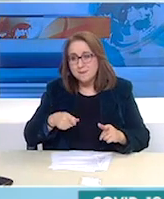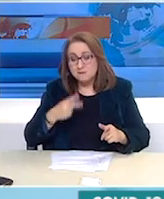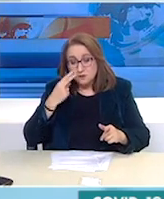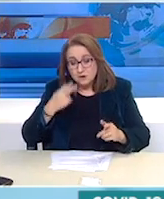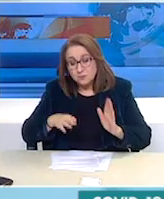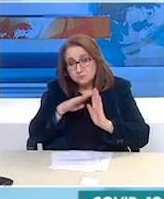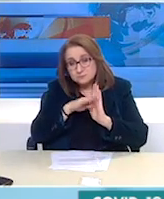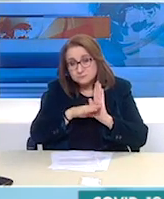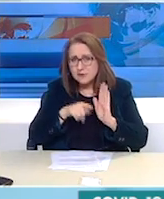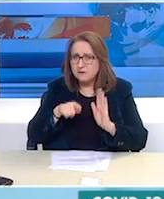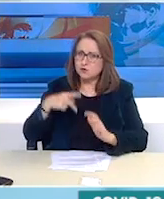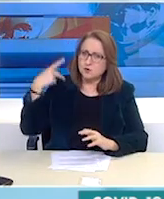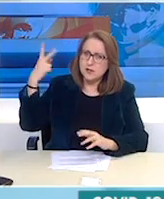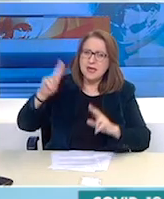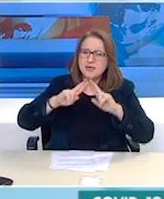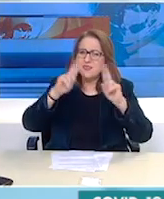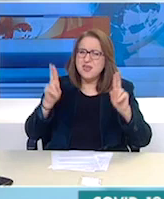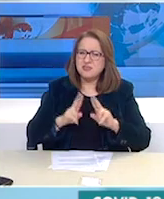έρχονται από τους διεθνείς οργανισμούς.